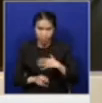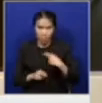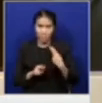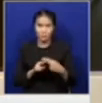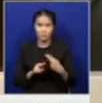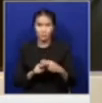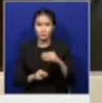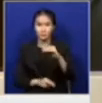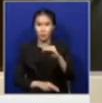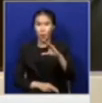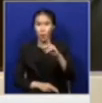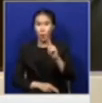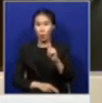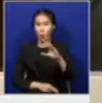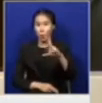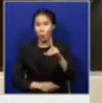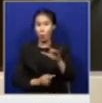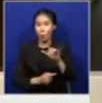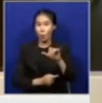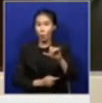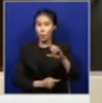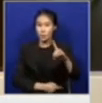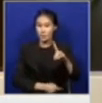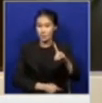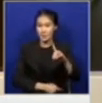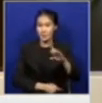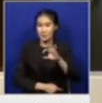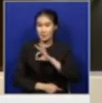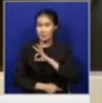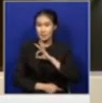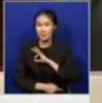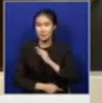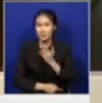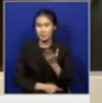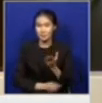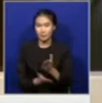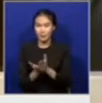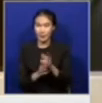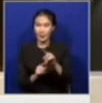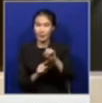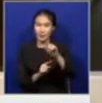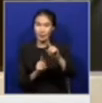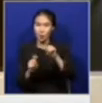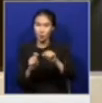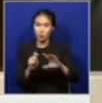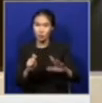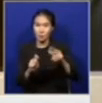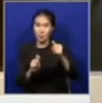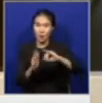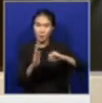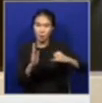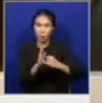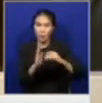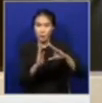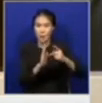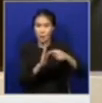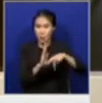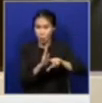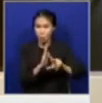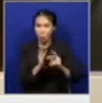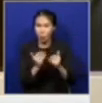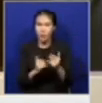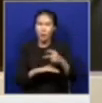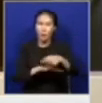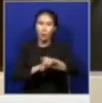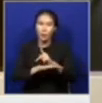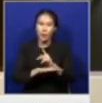แพทย์โรชิตเกียรติก้องชูชัยสมาชิกสภาผู้แทนราษฎรเขต1อำเภอเมืองจังหวัดชัยภูมิต้องกราบขอบคุณท่านประธานนะ